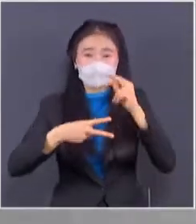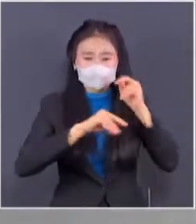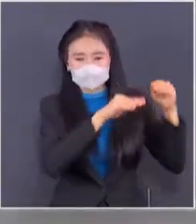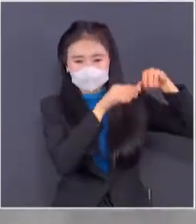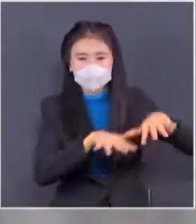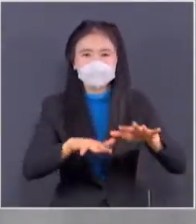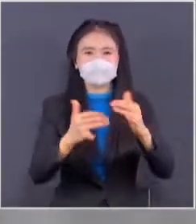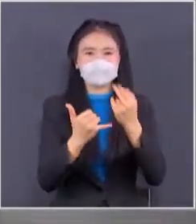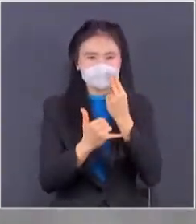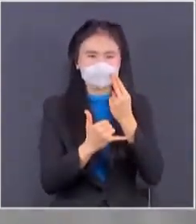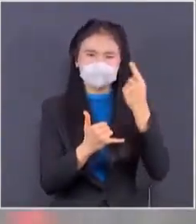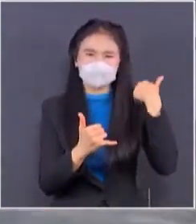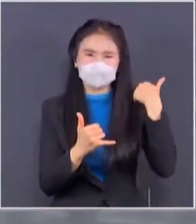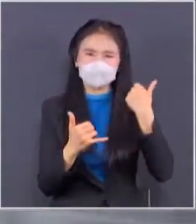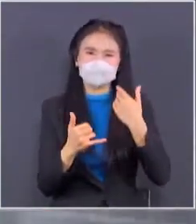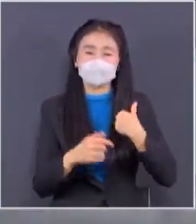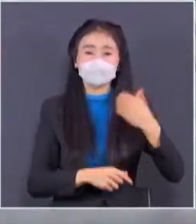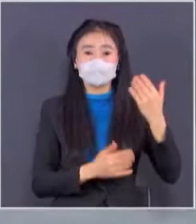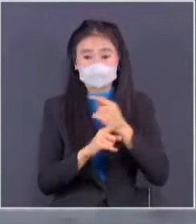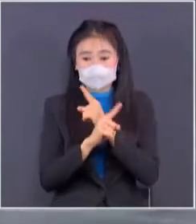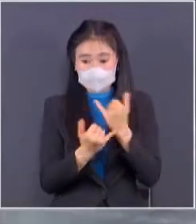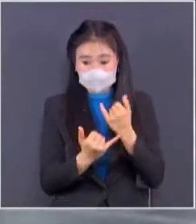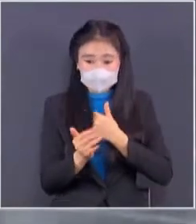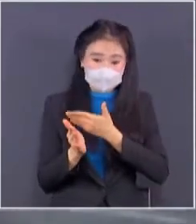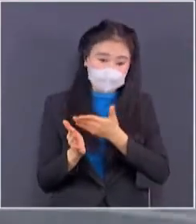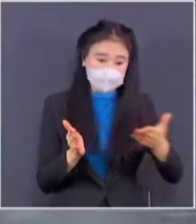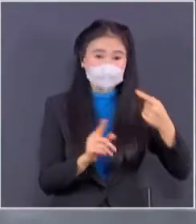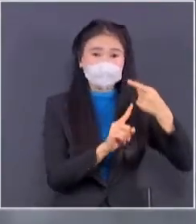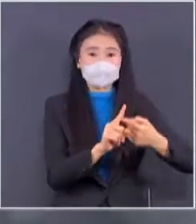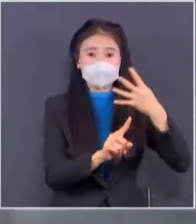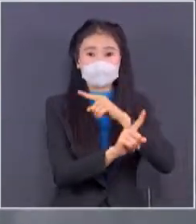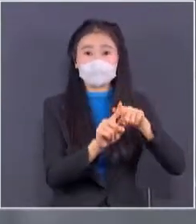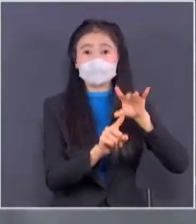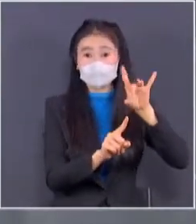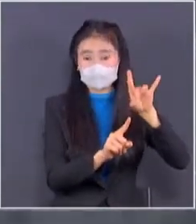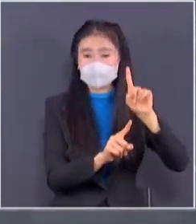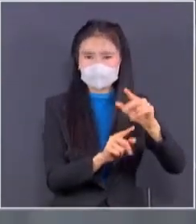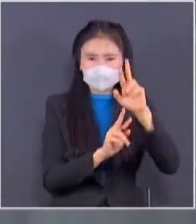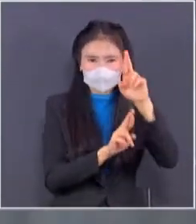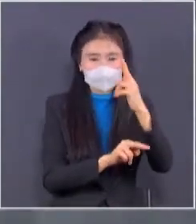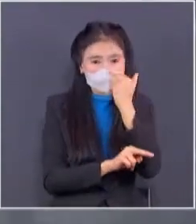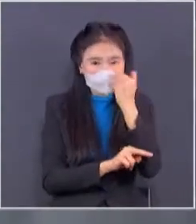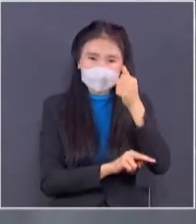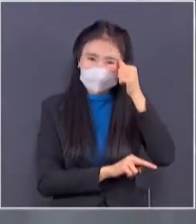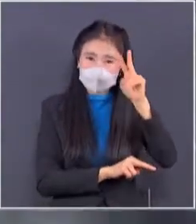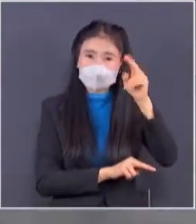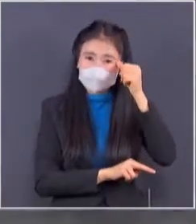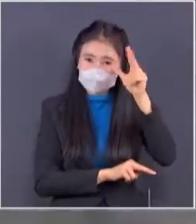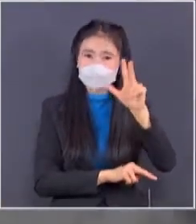ากก็ยังคงต่อเนื่องไปนะครับตั้งแต่วันนี้ไปจนถึงวันที่8เมษายนนี้ก็อีก 2-3 วันไม่